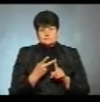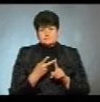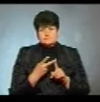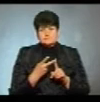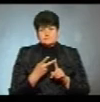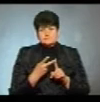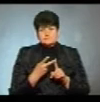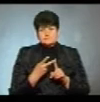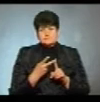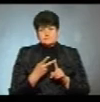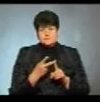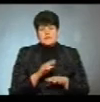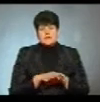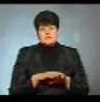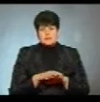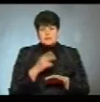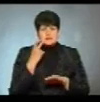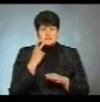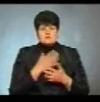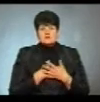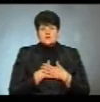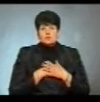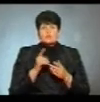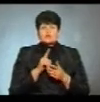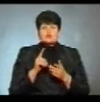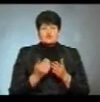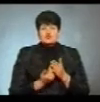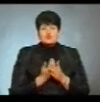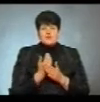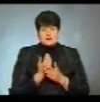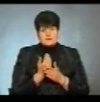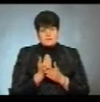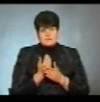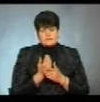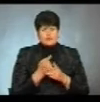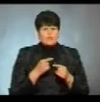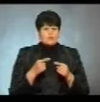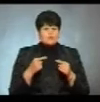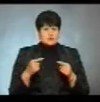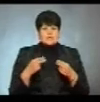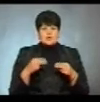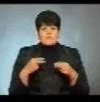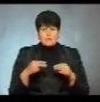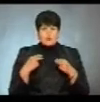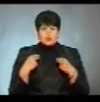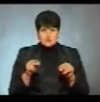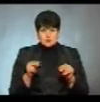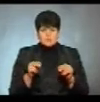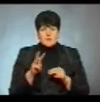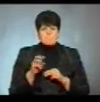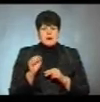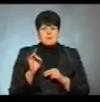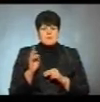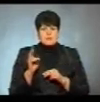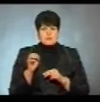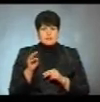скажімо, населення завжди любить щось новеньке, новинку. От будь-який товар продають, а маркетингово,